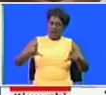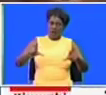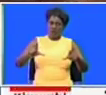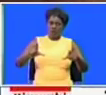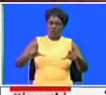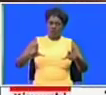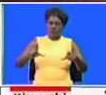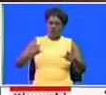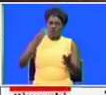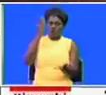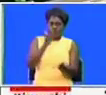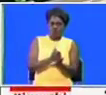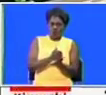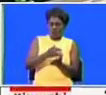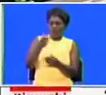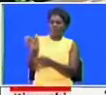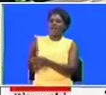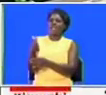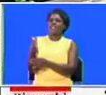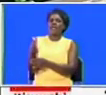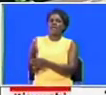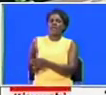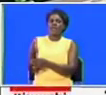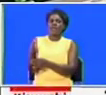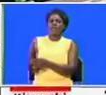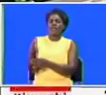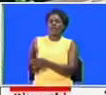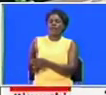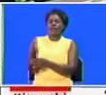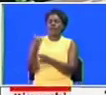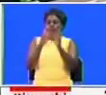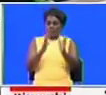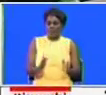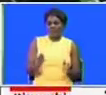sajili hiyo Alhamisi hii ya tarehe 29. Sisi Liwakesho, Kitchen Leo.